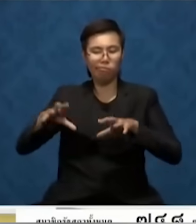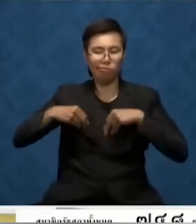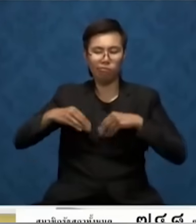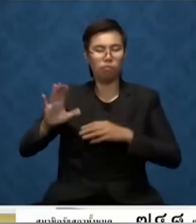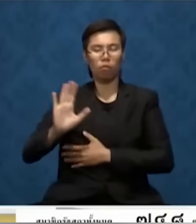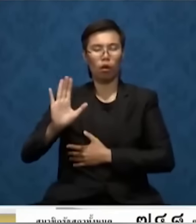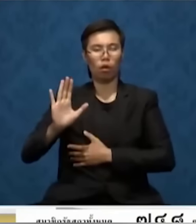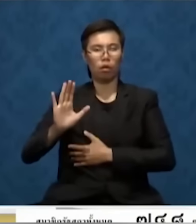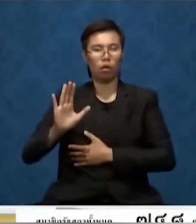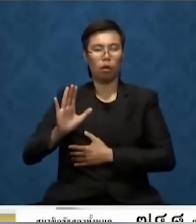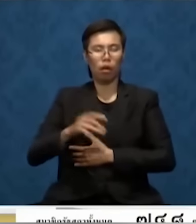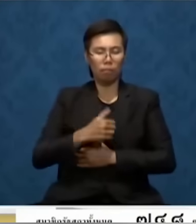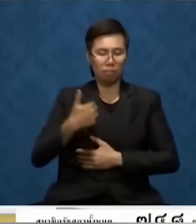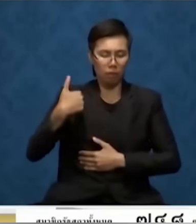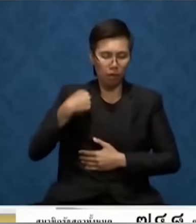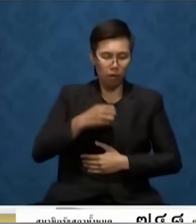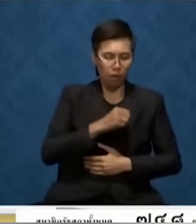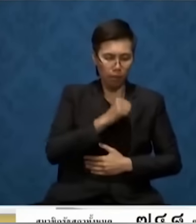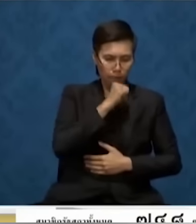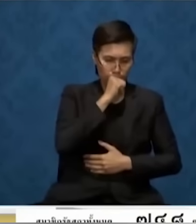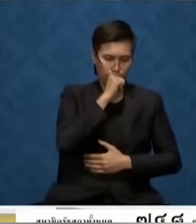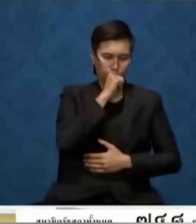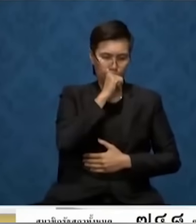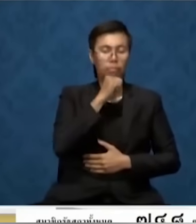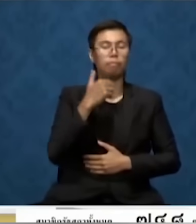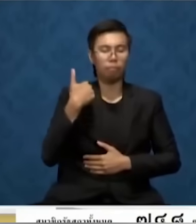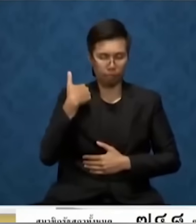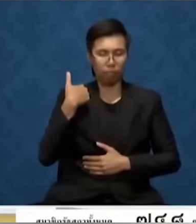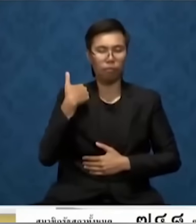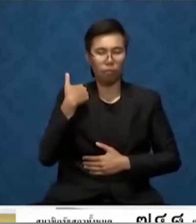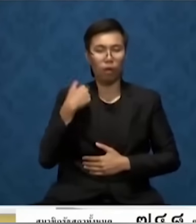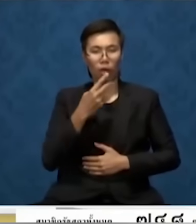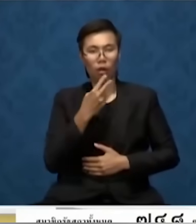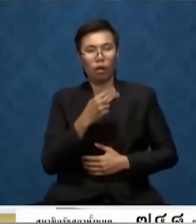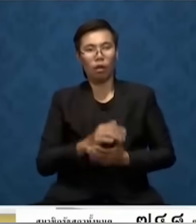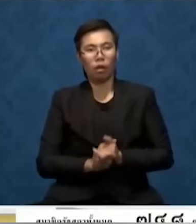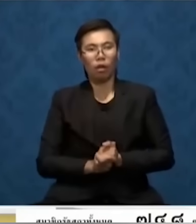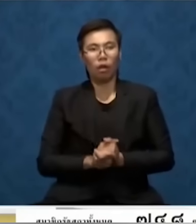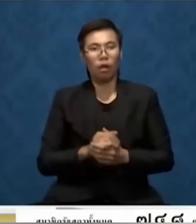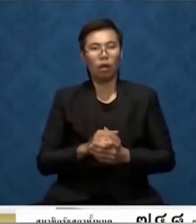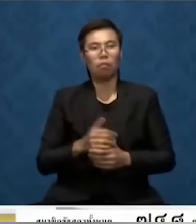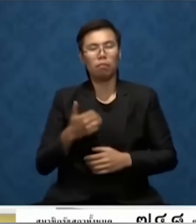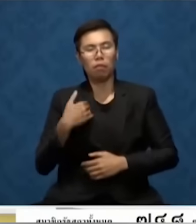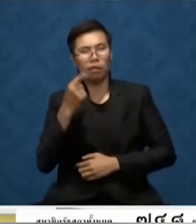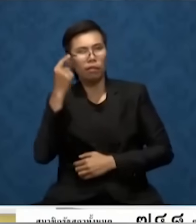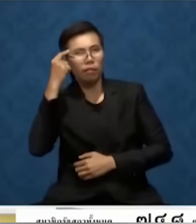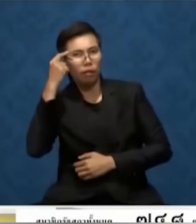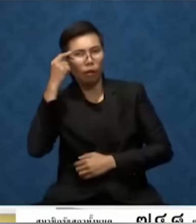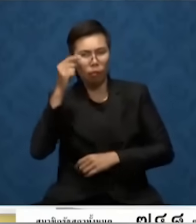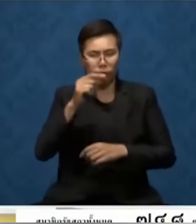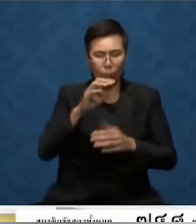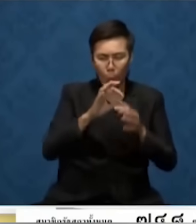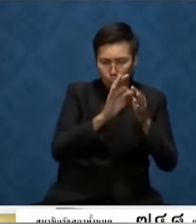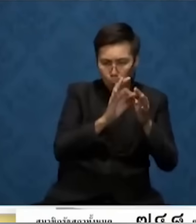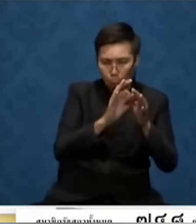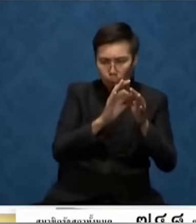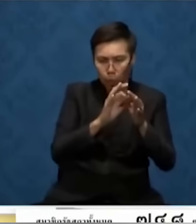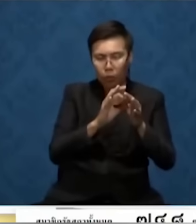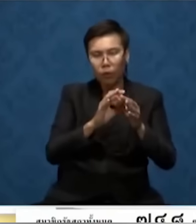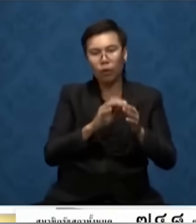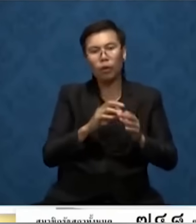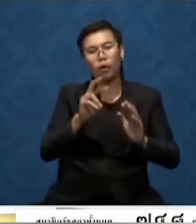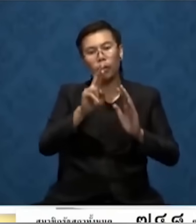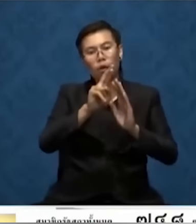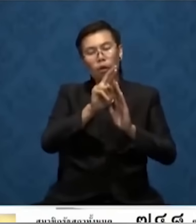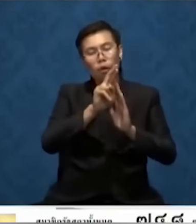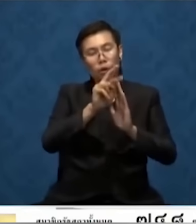และก็ฝั่งที่งดออกเสียงได้อภิปรายตั้งข้อสังเกตแล้วก็ข้อห่วงใยในนโยบายของท่านพิธา